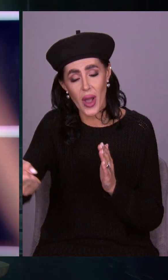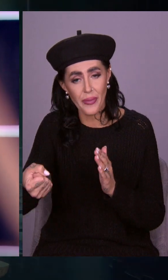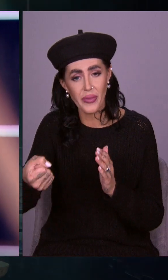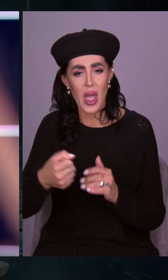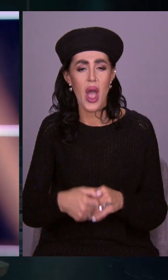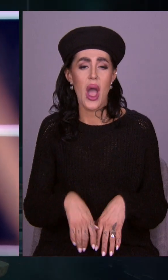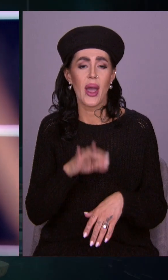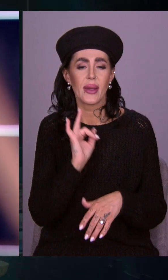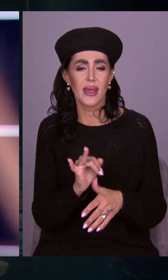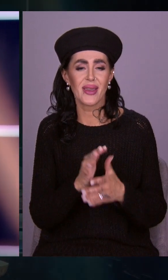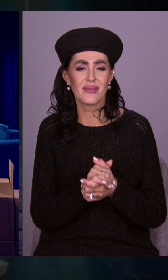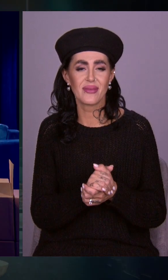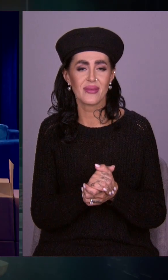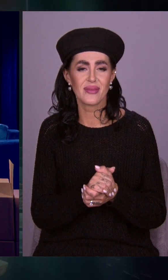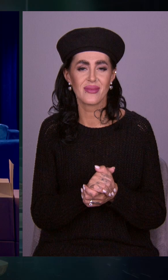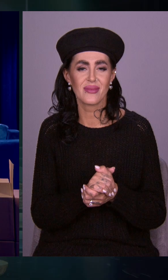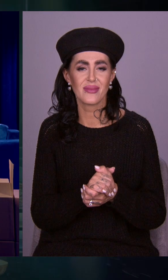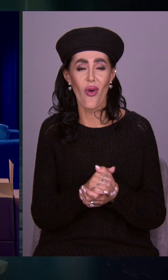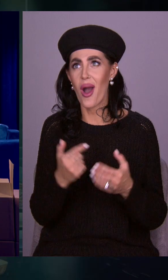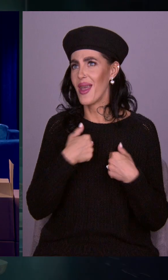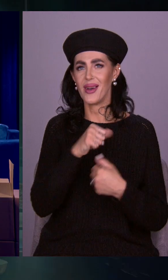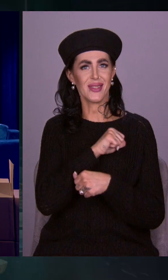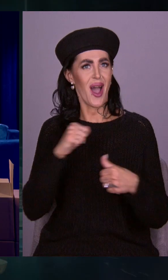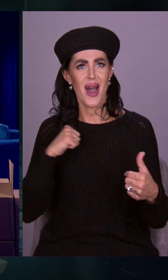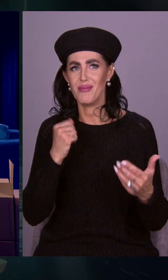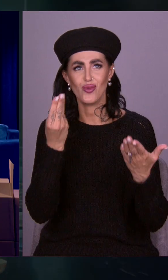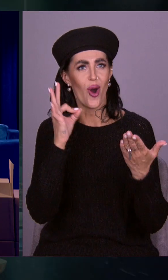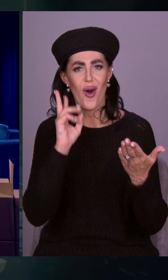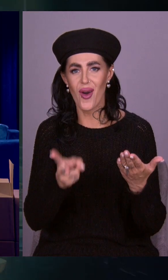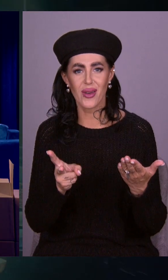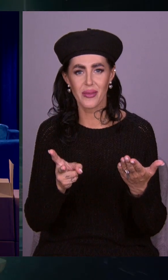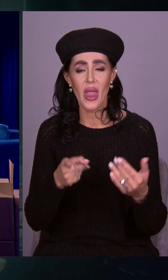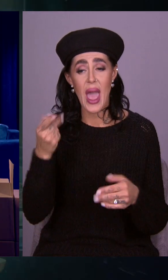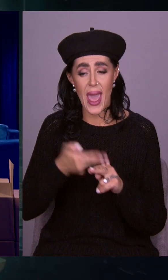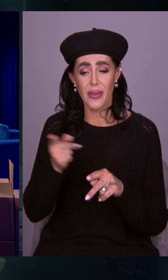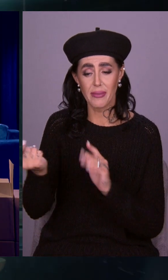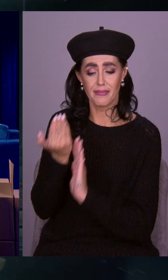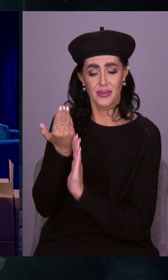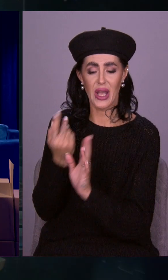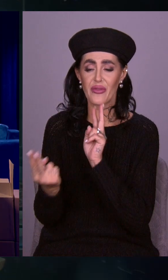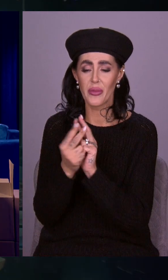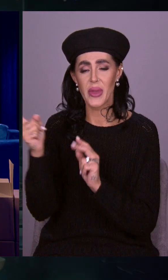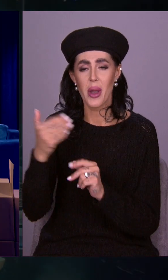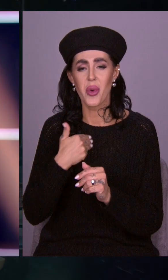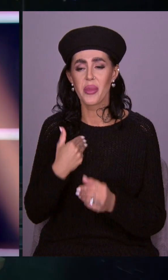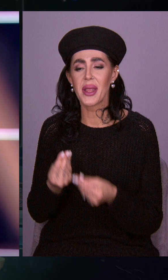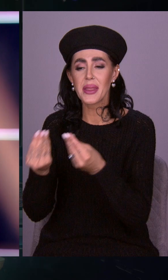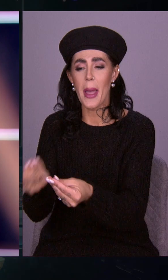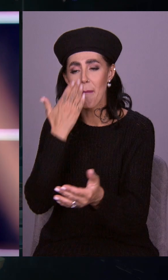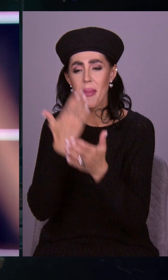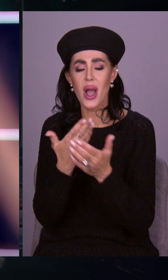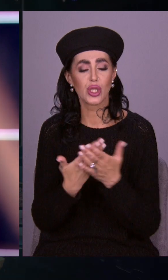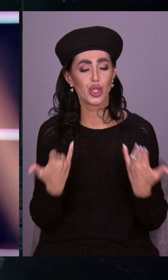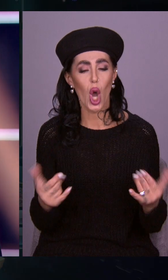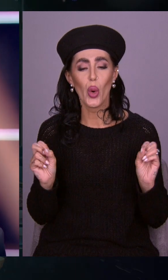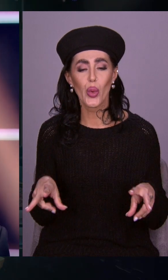І, прикинь, я просто в шоці. І він на попередній зустрічі попросив дати йому подивитись крутих актуальних, ну,